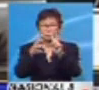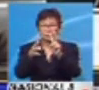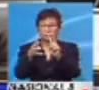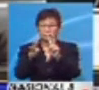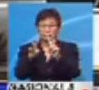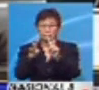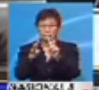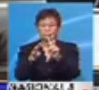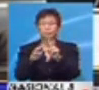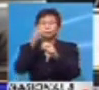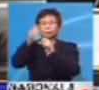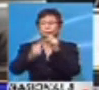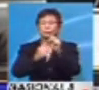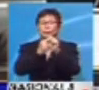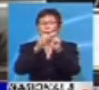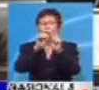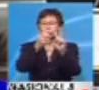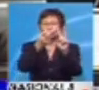2015